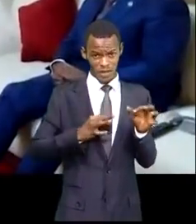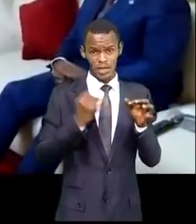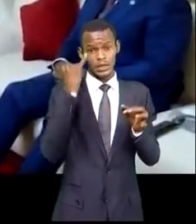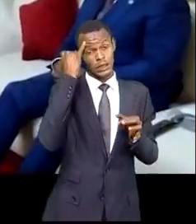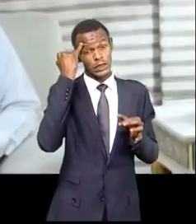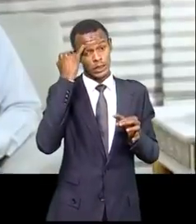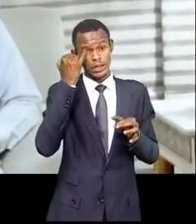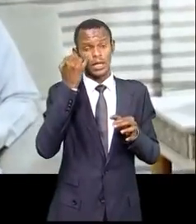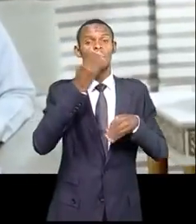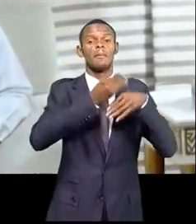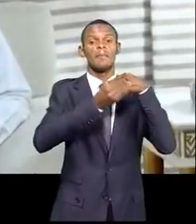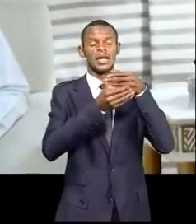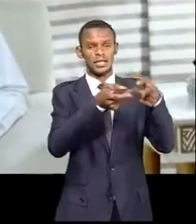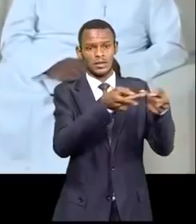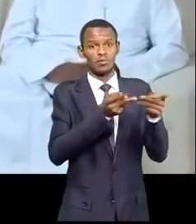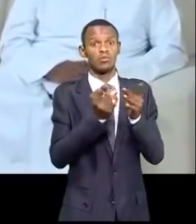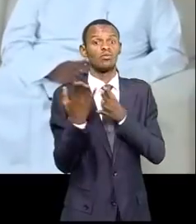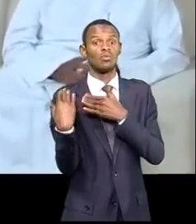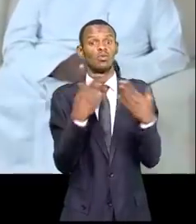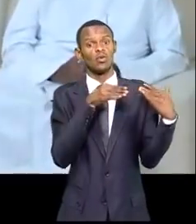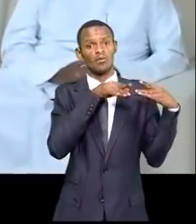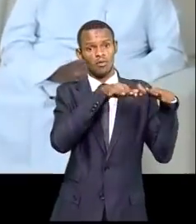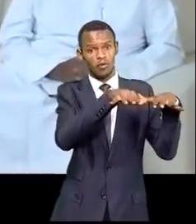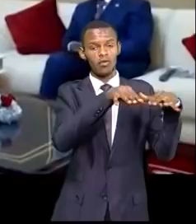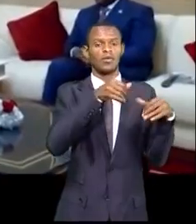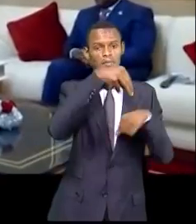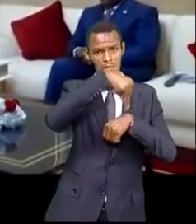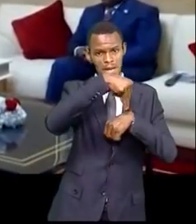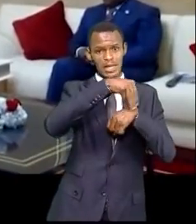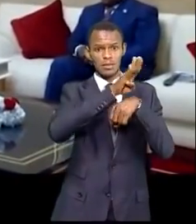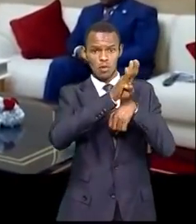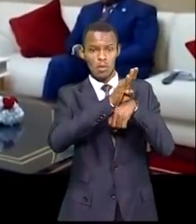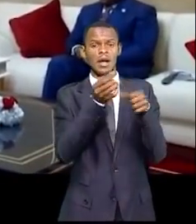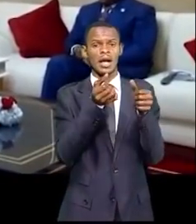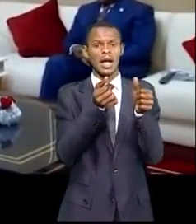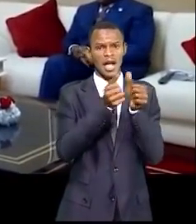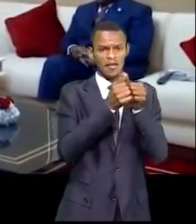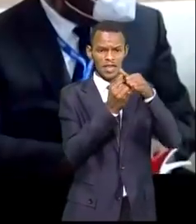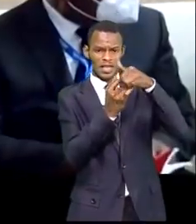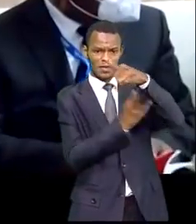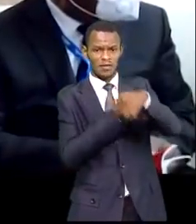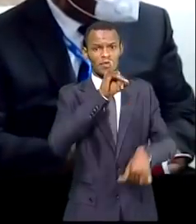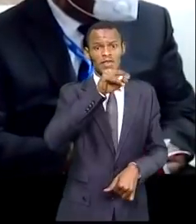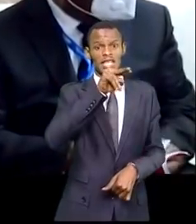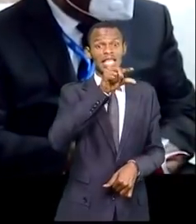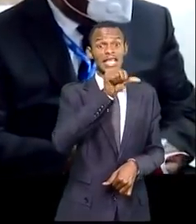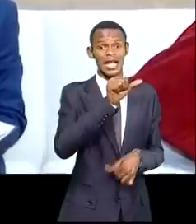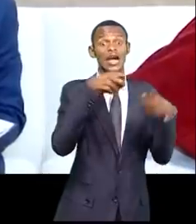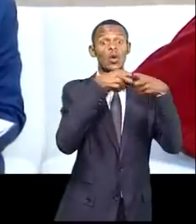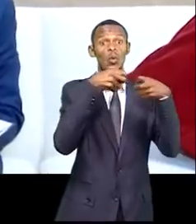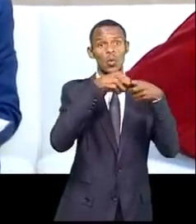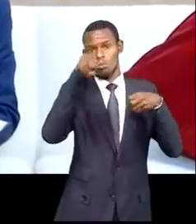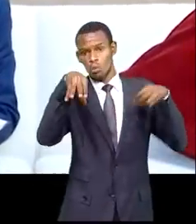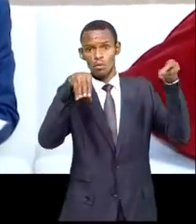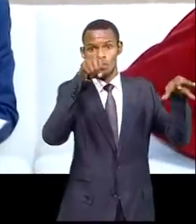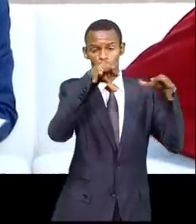matadi et l'électrification de la rdc par le fonds - da ainsi que le projet skypower mais également partagé de